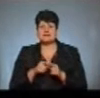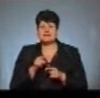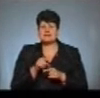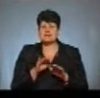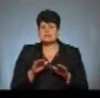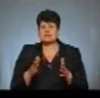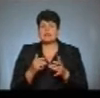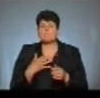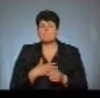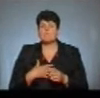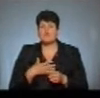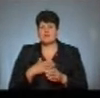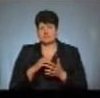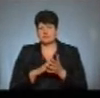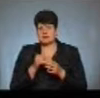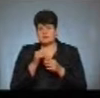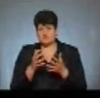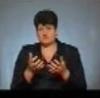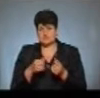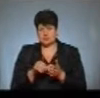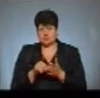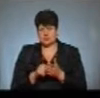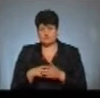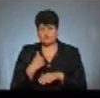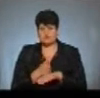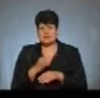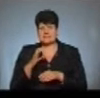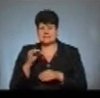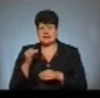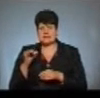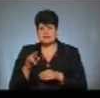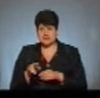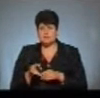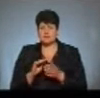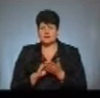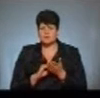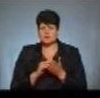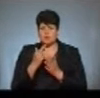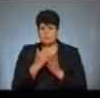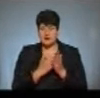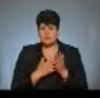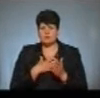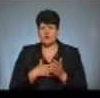з поважних причин не змогли взяти участь в основній сесії. Прописано перелік цих поважних причин, і одна з